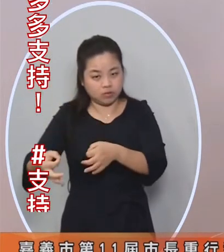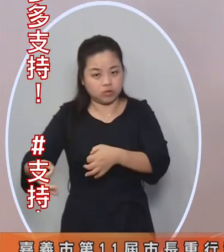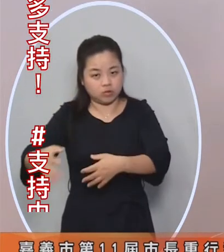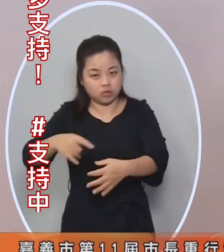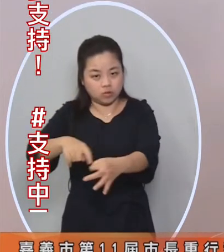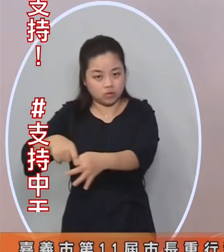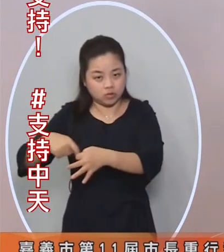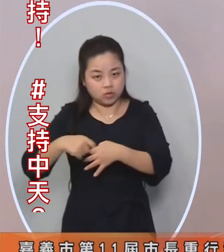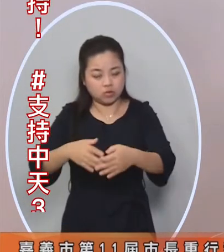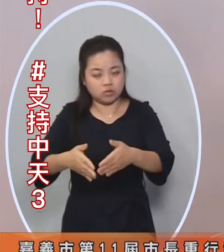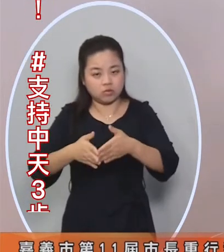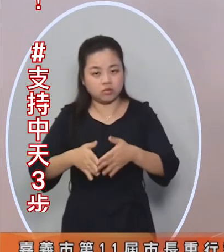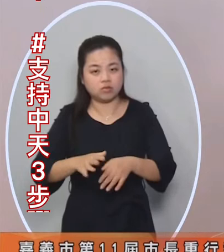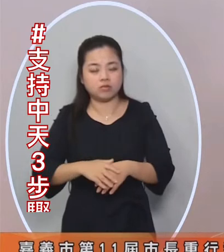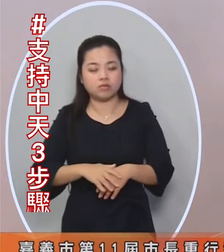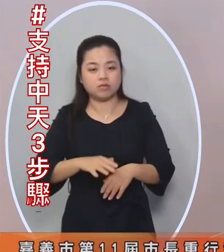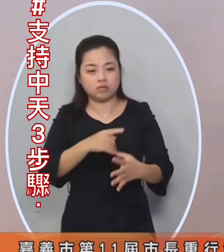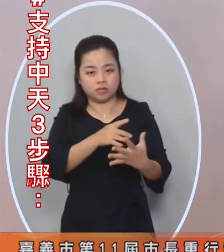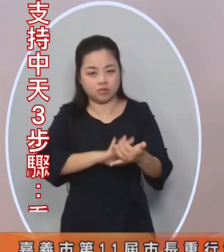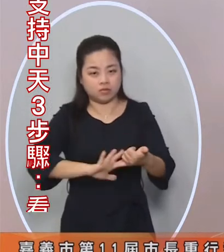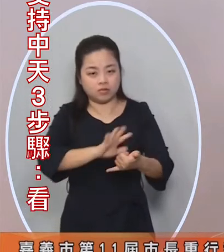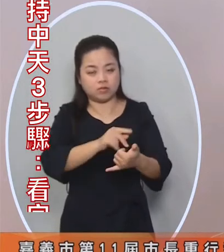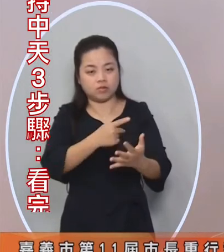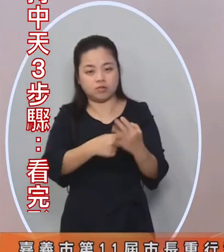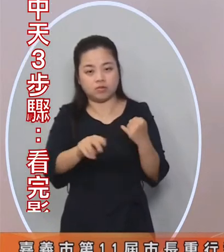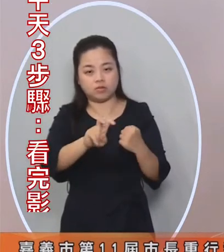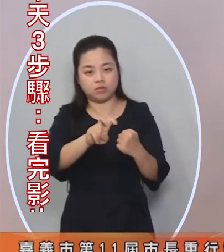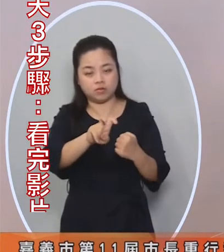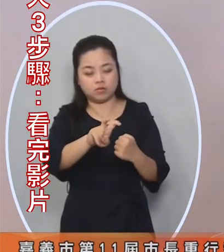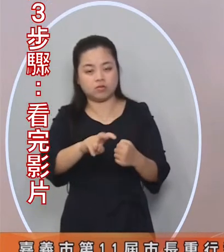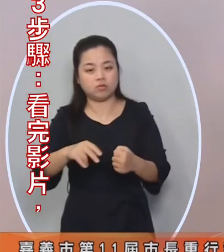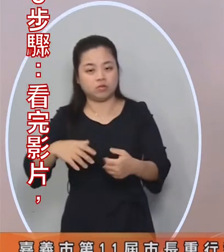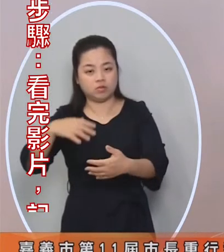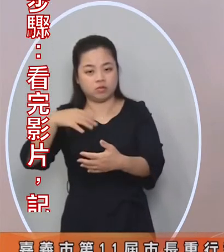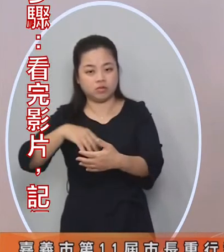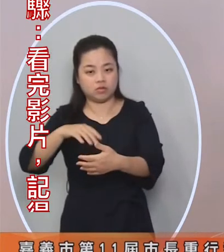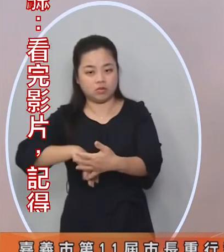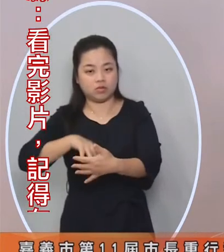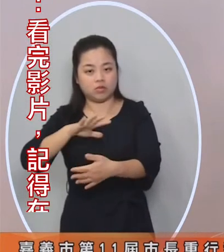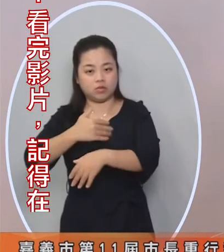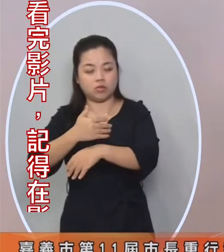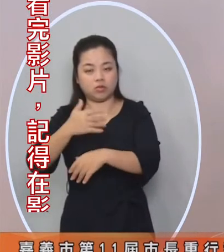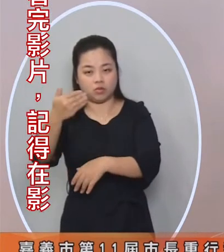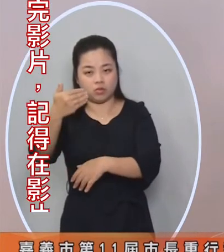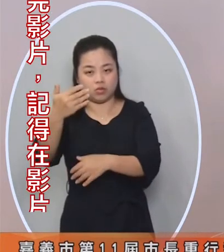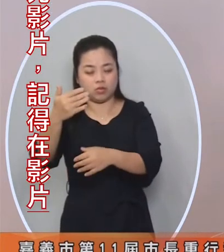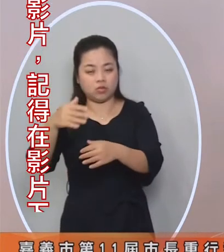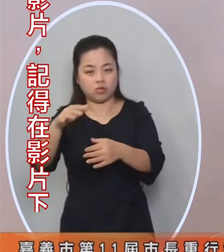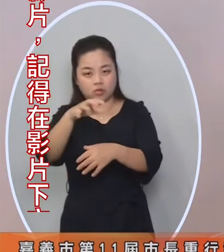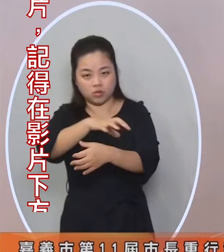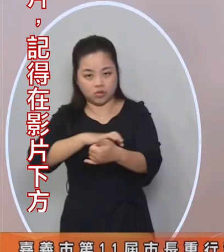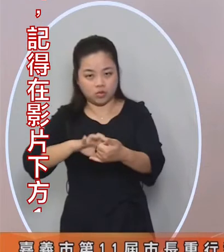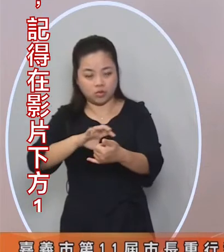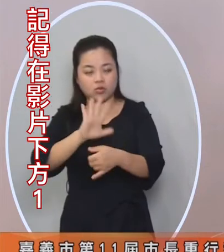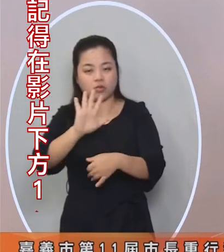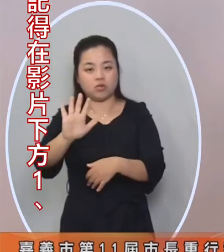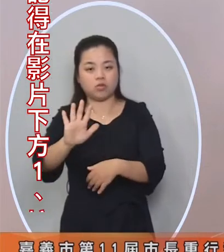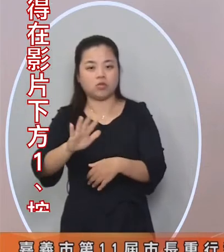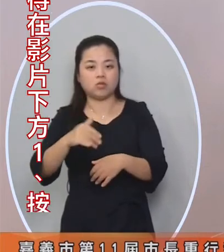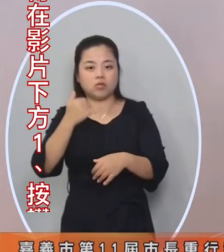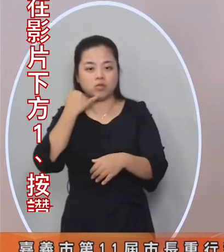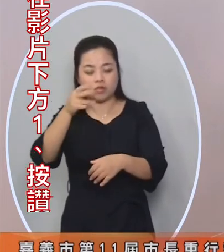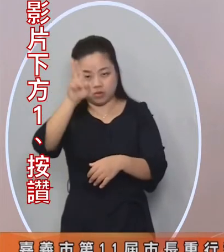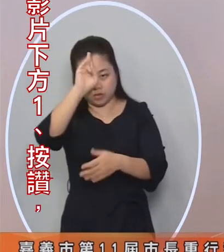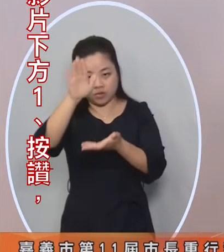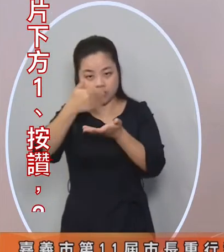流。在全国22县市中，有9个县市是免费校园营养午餐。如此福利政策能确